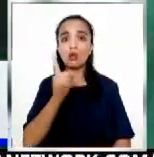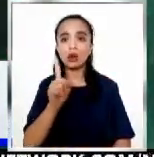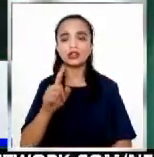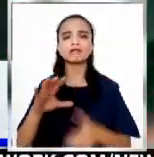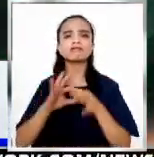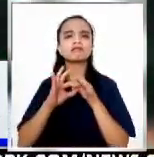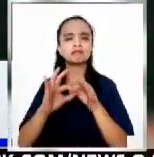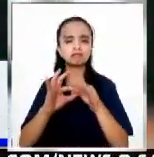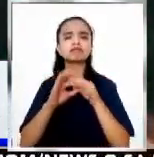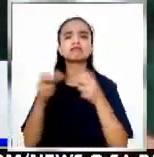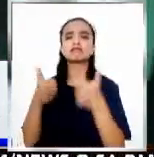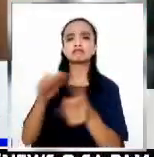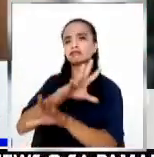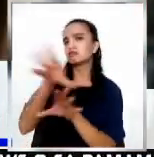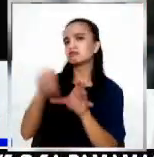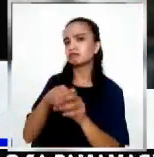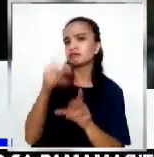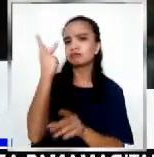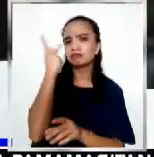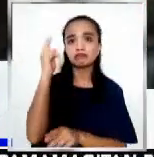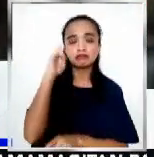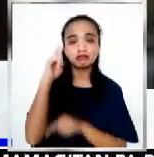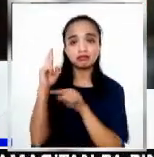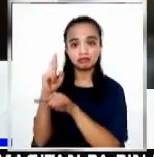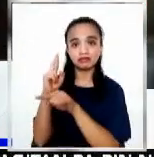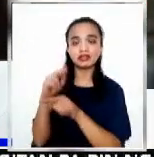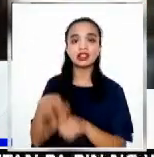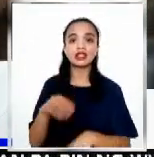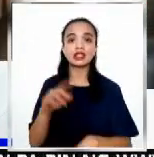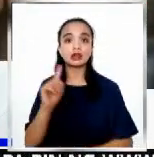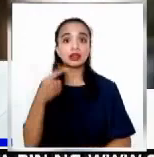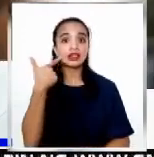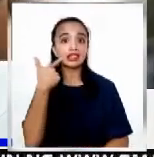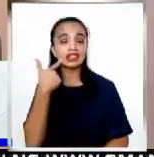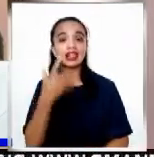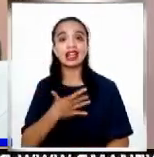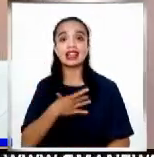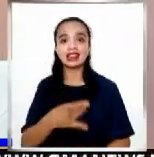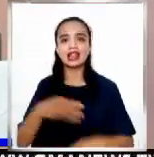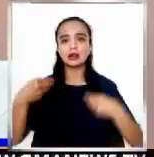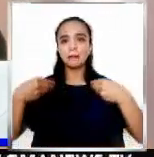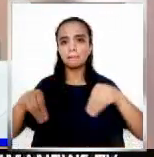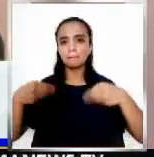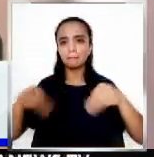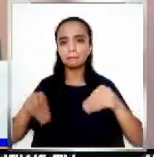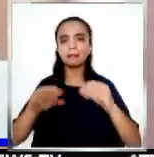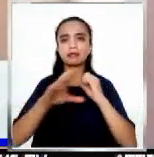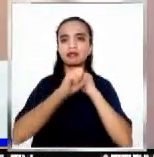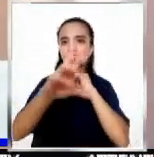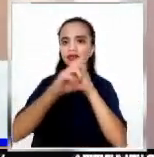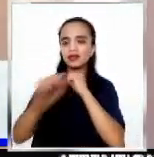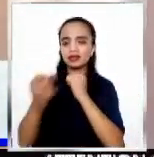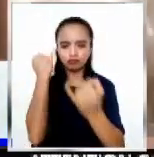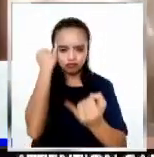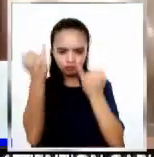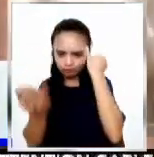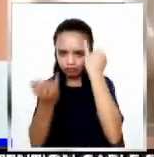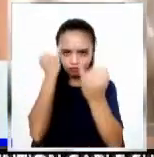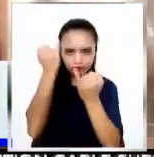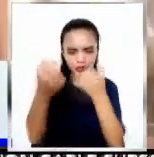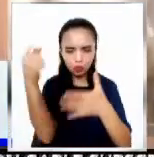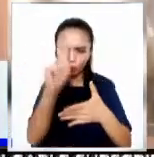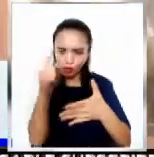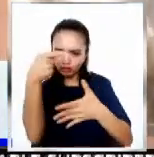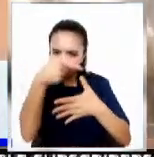ni Khalil ang production, habang hilig naman daw ni Gabbi ang marketing at sa ideas at pag-iisip ng content. Give and take siya.